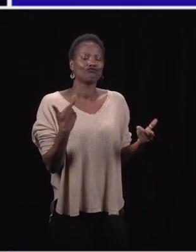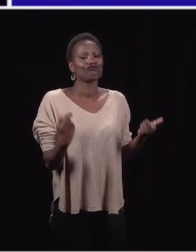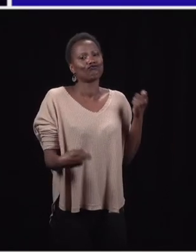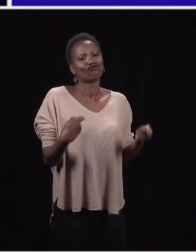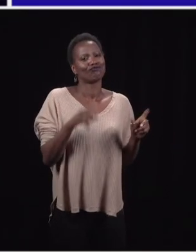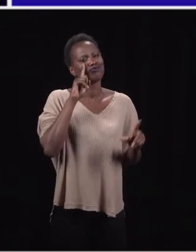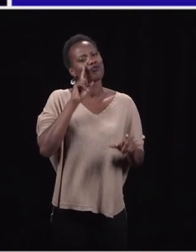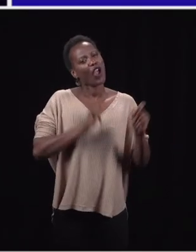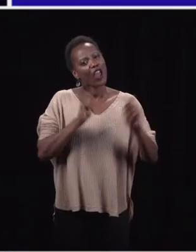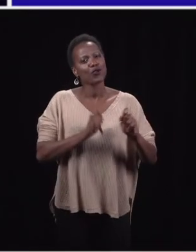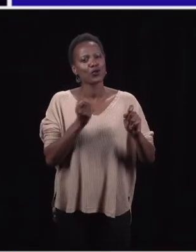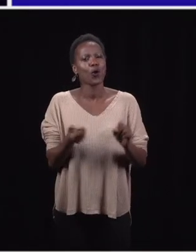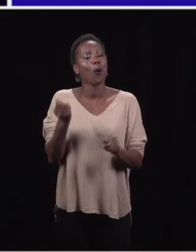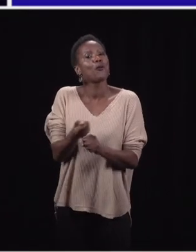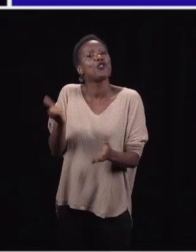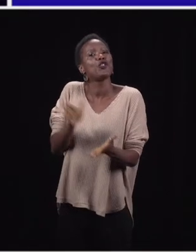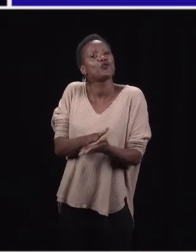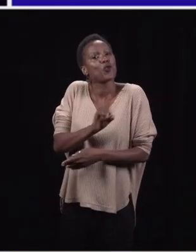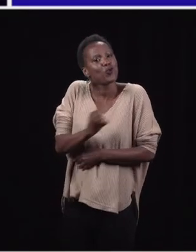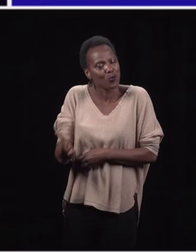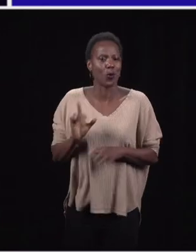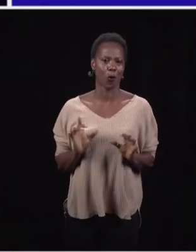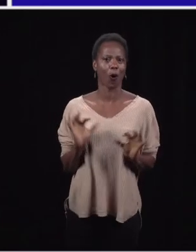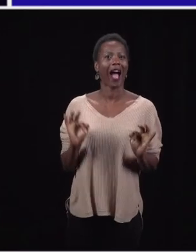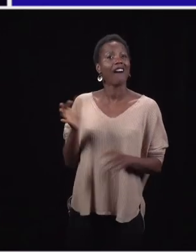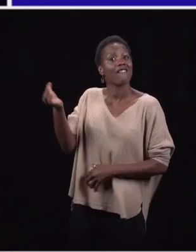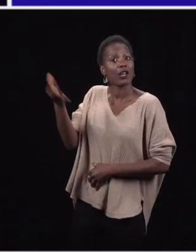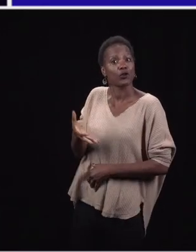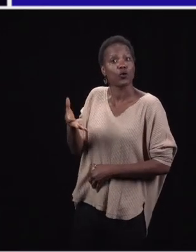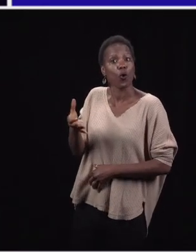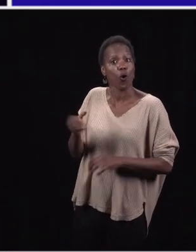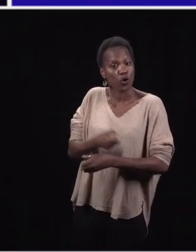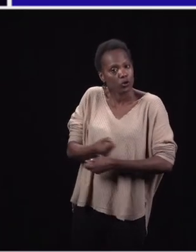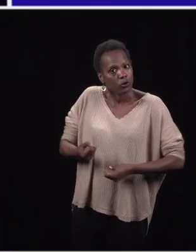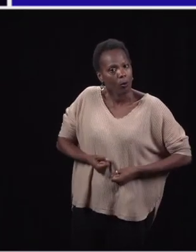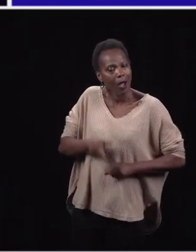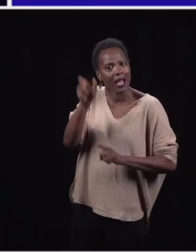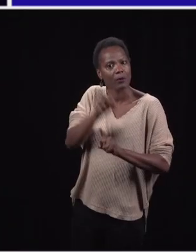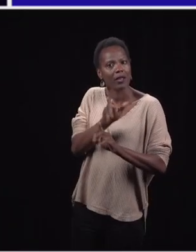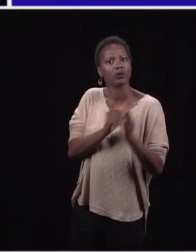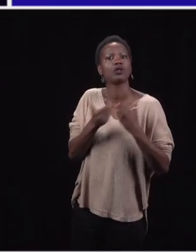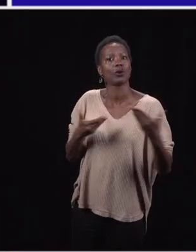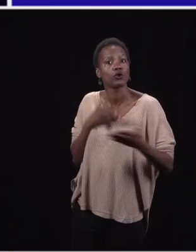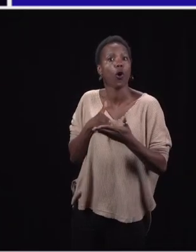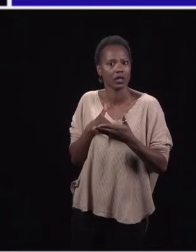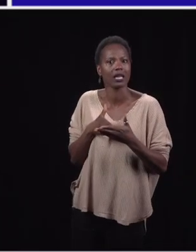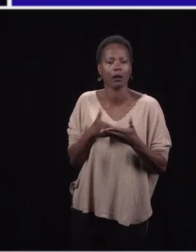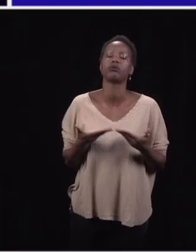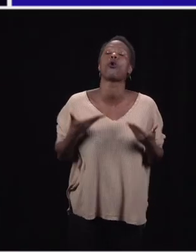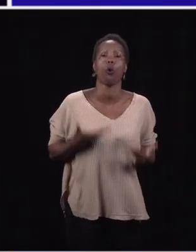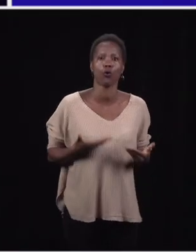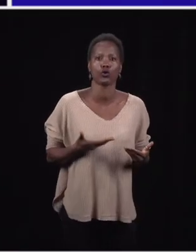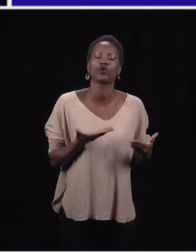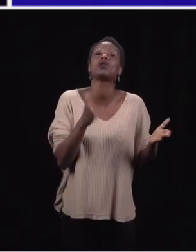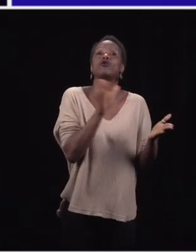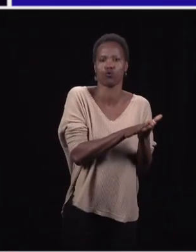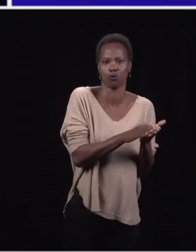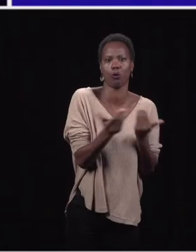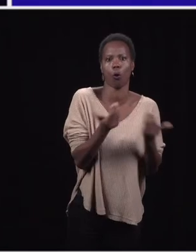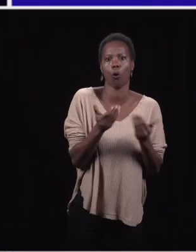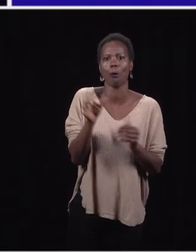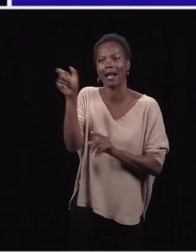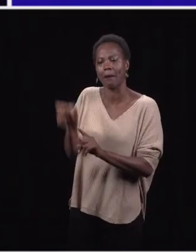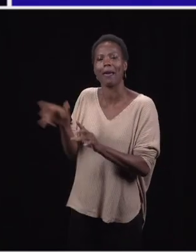peine effectivement le taux de chômage des personnes en situation de handicap aujourd'hui et deux fois plus élevé que pour les personnes dites